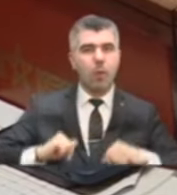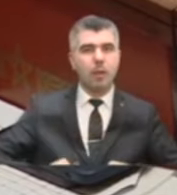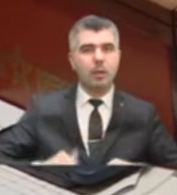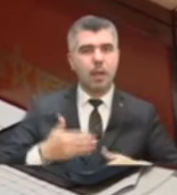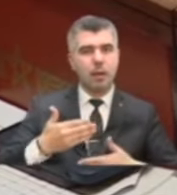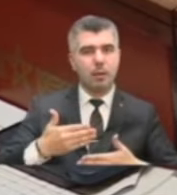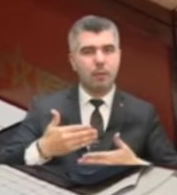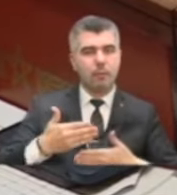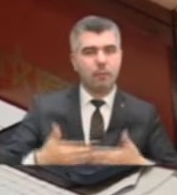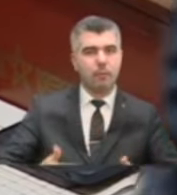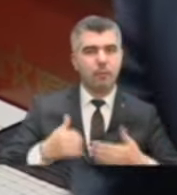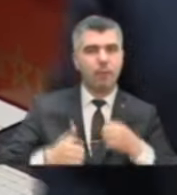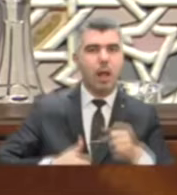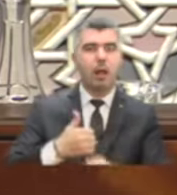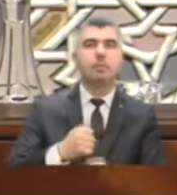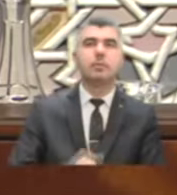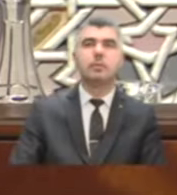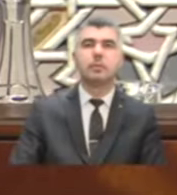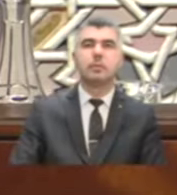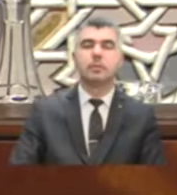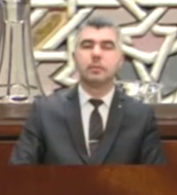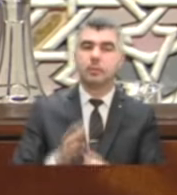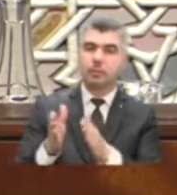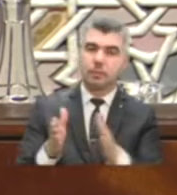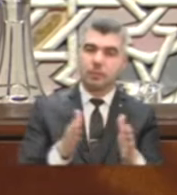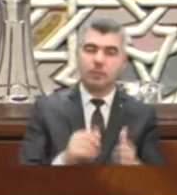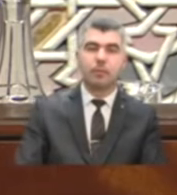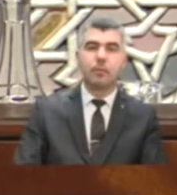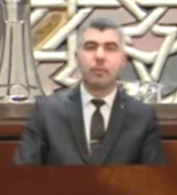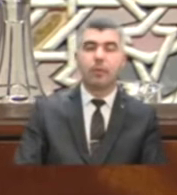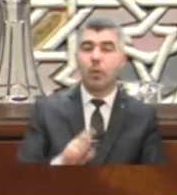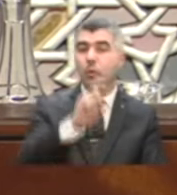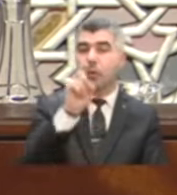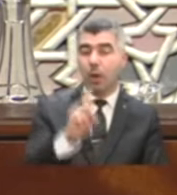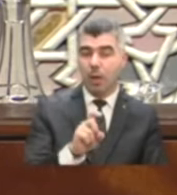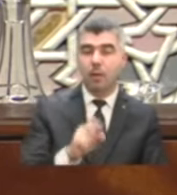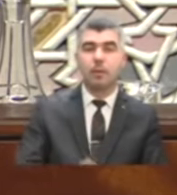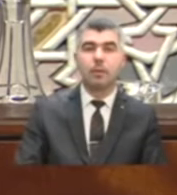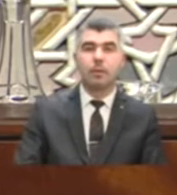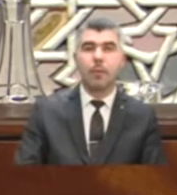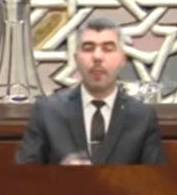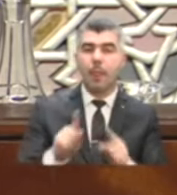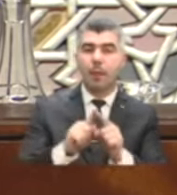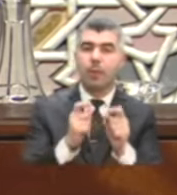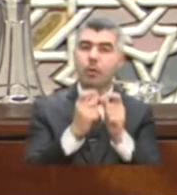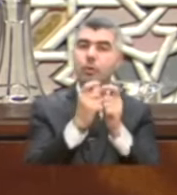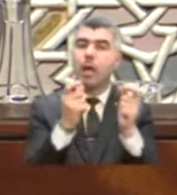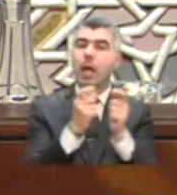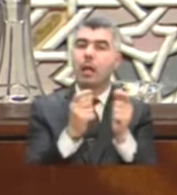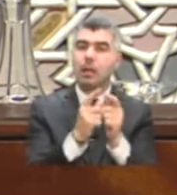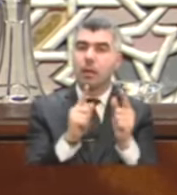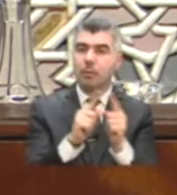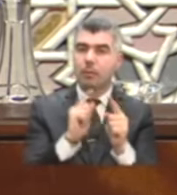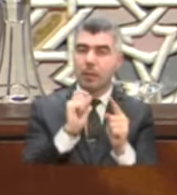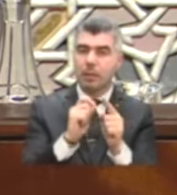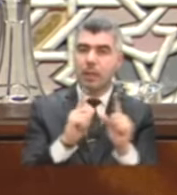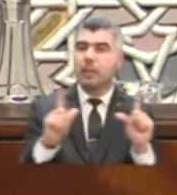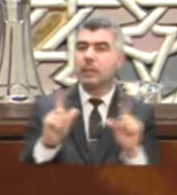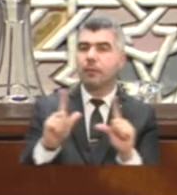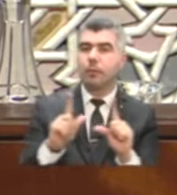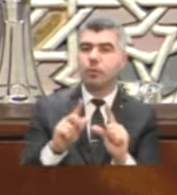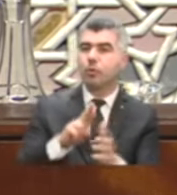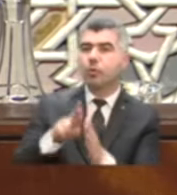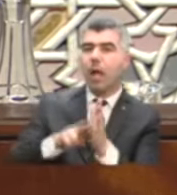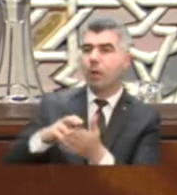وشكرا. شكرا السيد الوزير. سؤال عن وضعية المقاولات الإعلامية الجهوية للسيدات